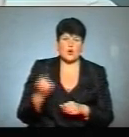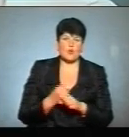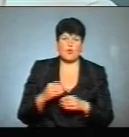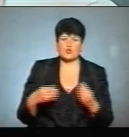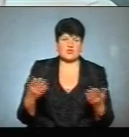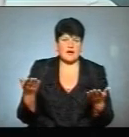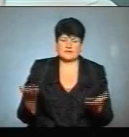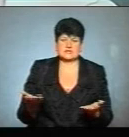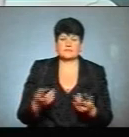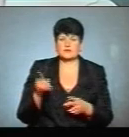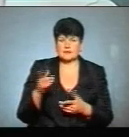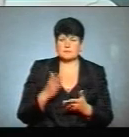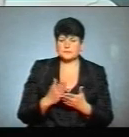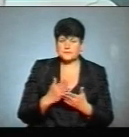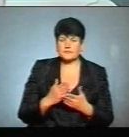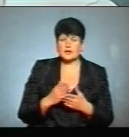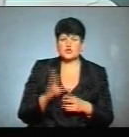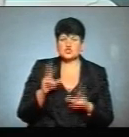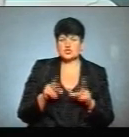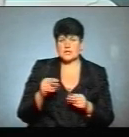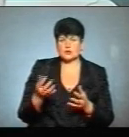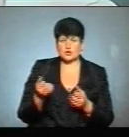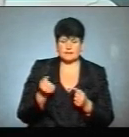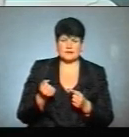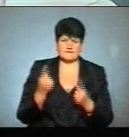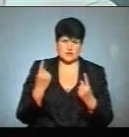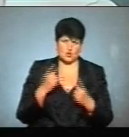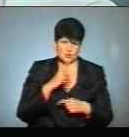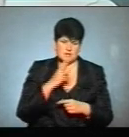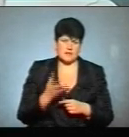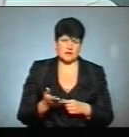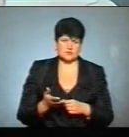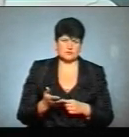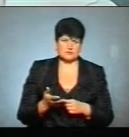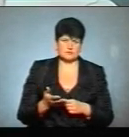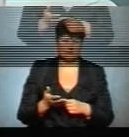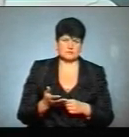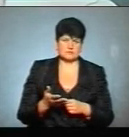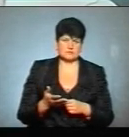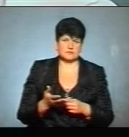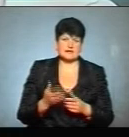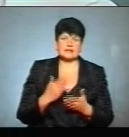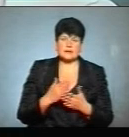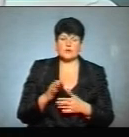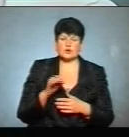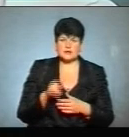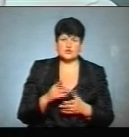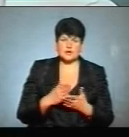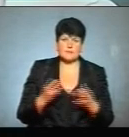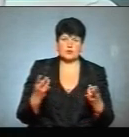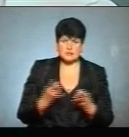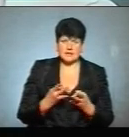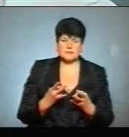все ж таки мають шанс отримувати високу заробітну плату. Тобто йдеться про те, що є потреба,